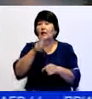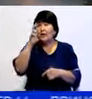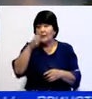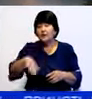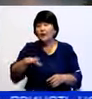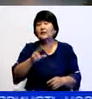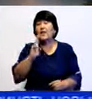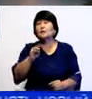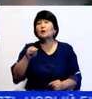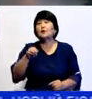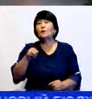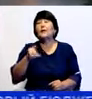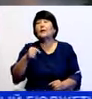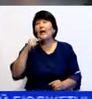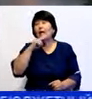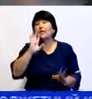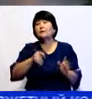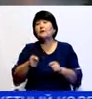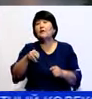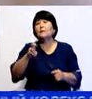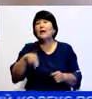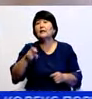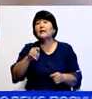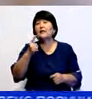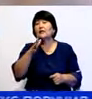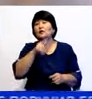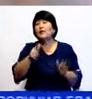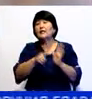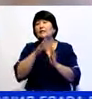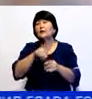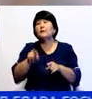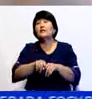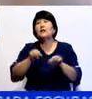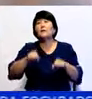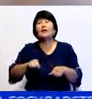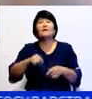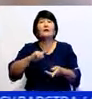Касым-Жомарт Токаев предложил ограничить президентский мандат одним сроком в 7 лет без права